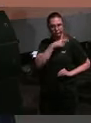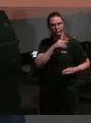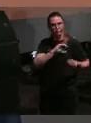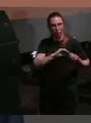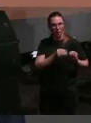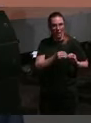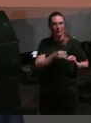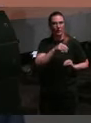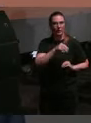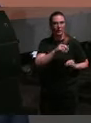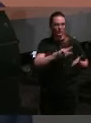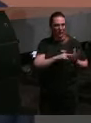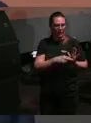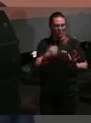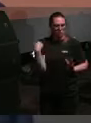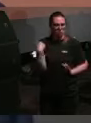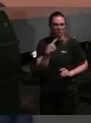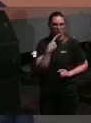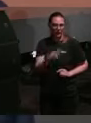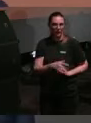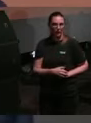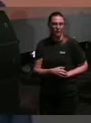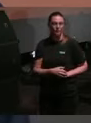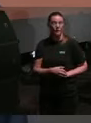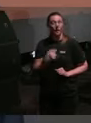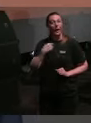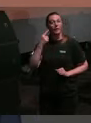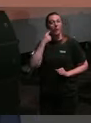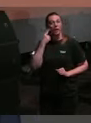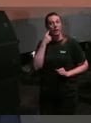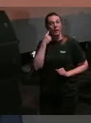problemstillingene, som ble sagt også her. Jeg tenker at